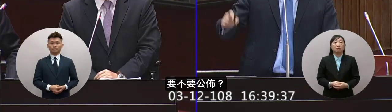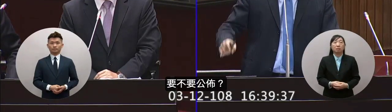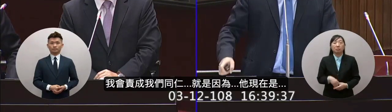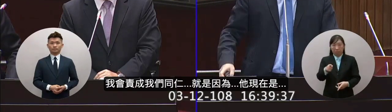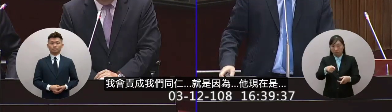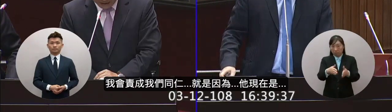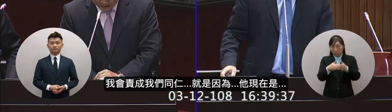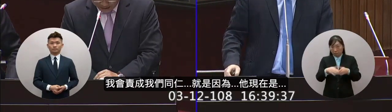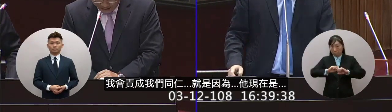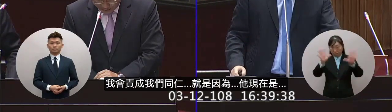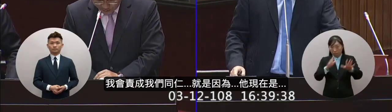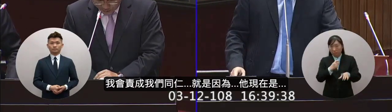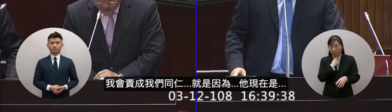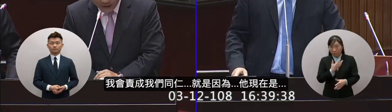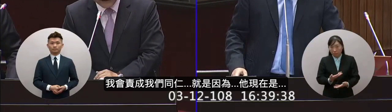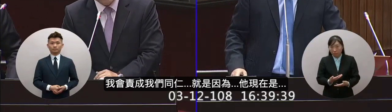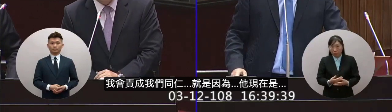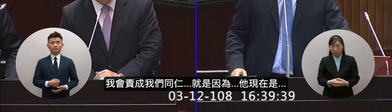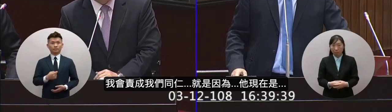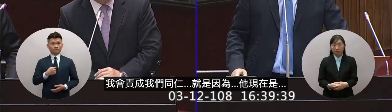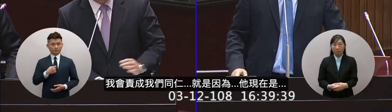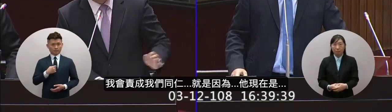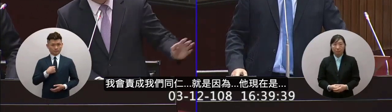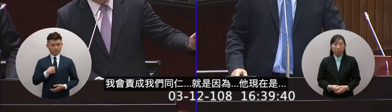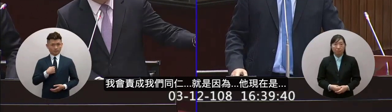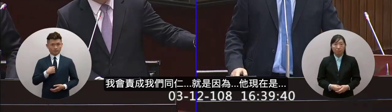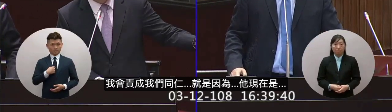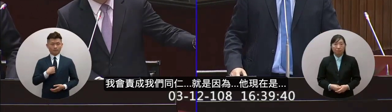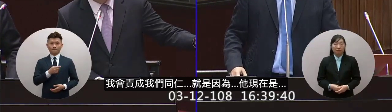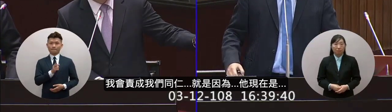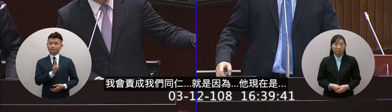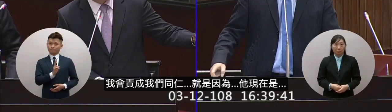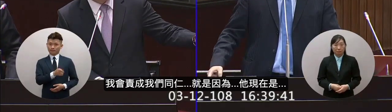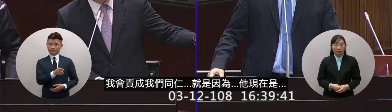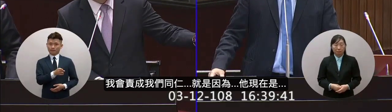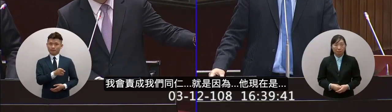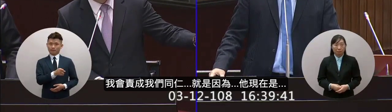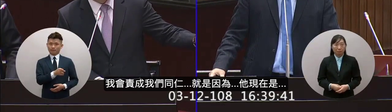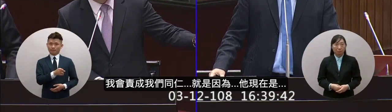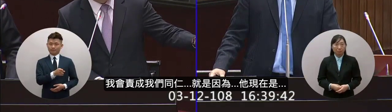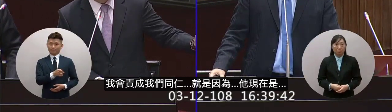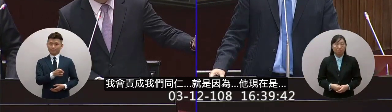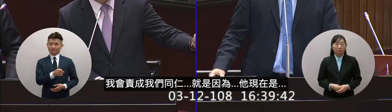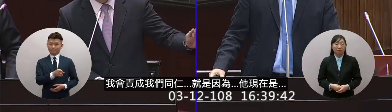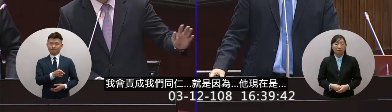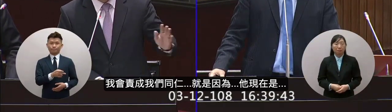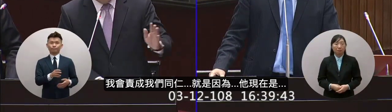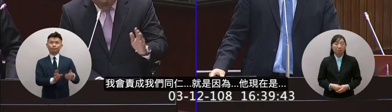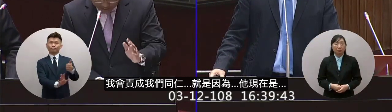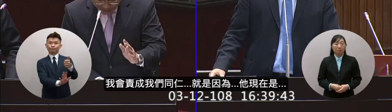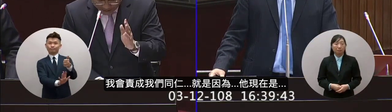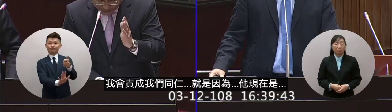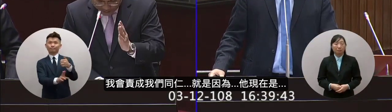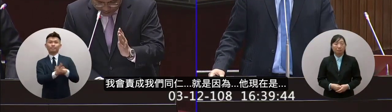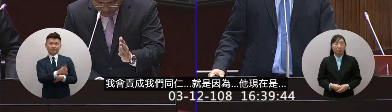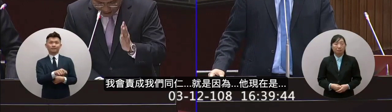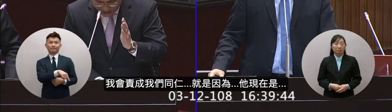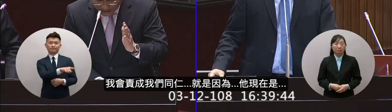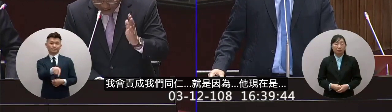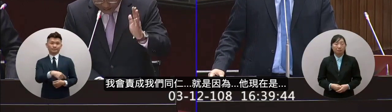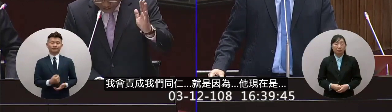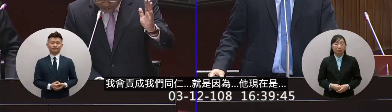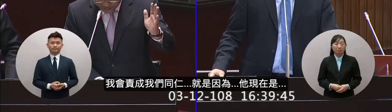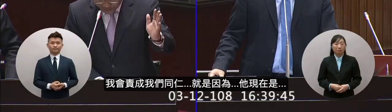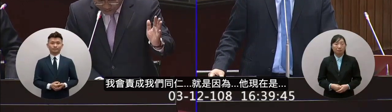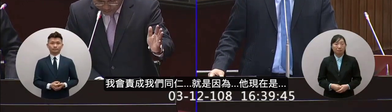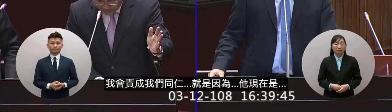要不要公布？ 我会责成哈，我们同仁啊，就是因为他